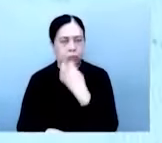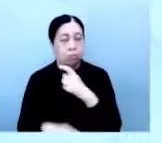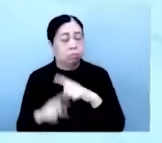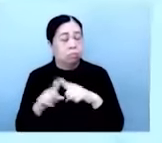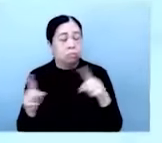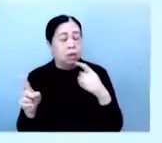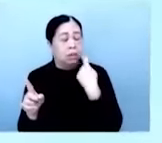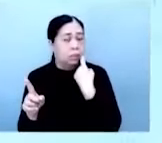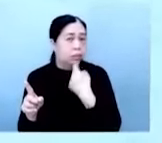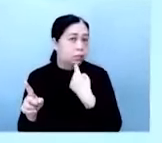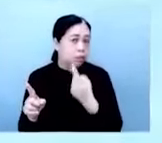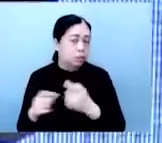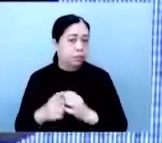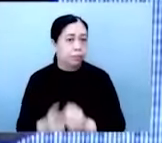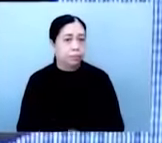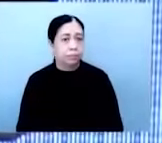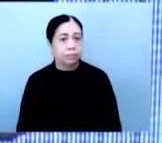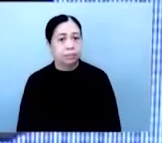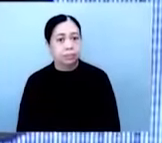kanina.